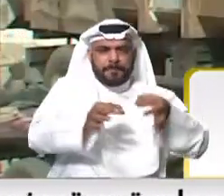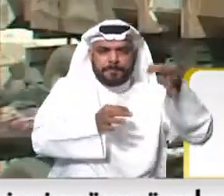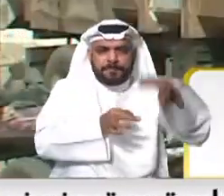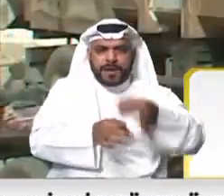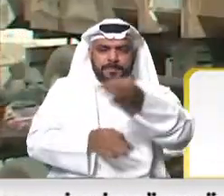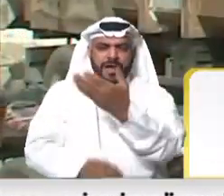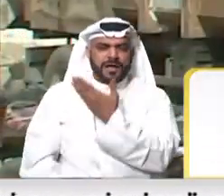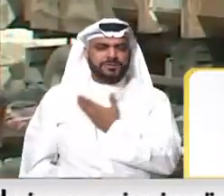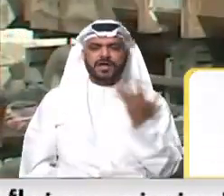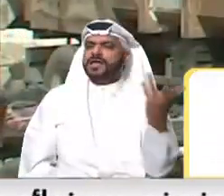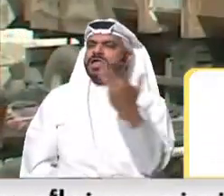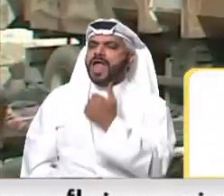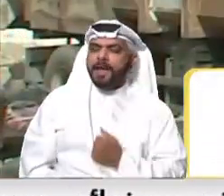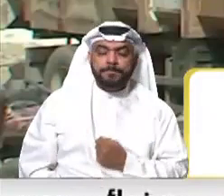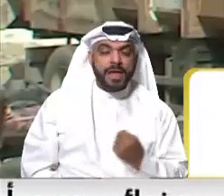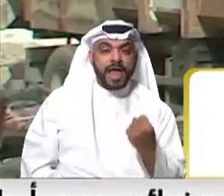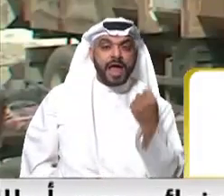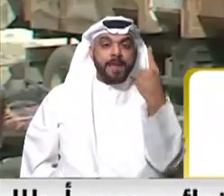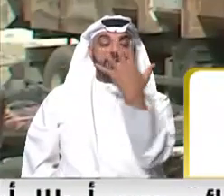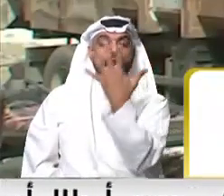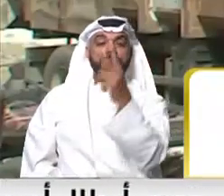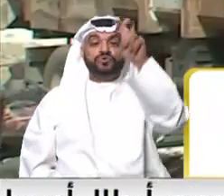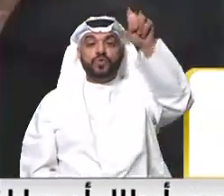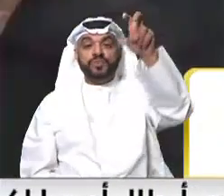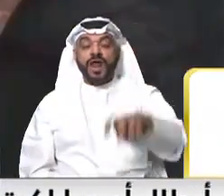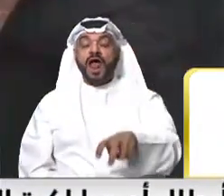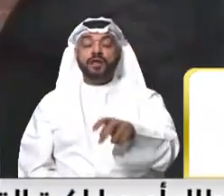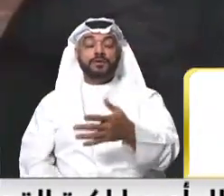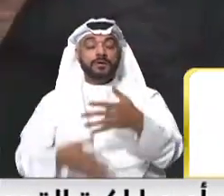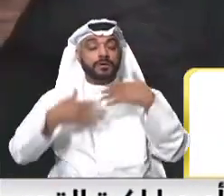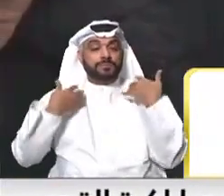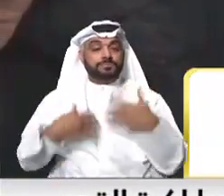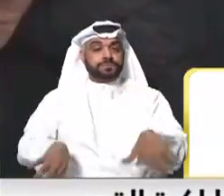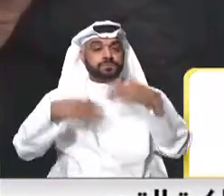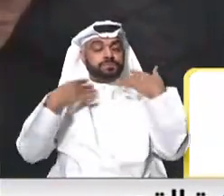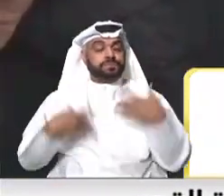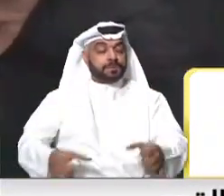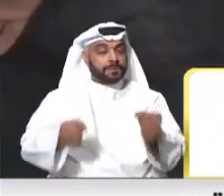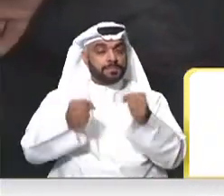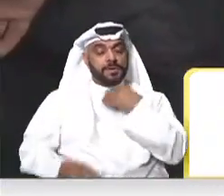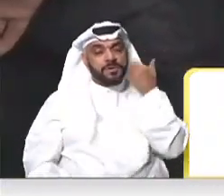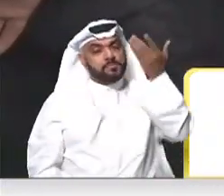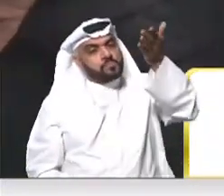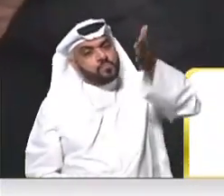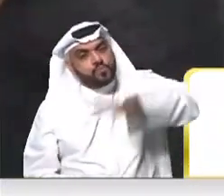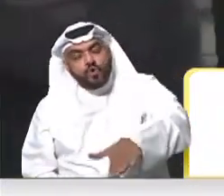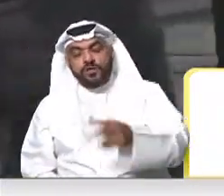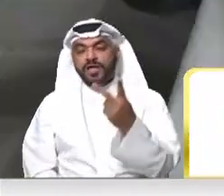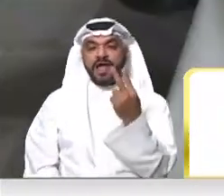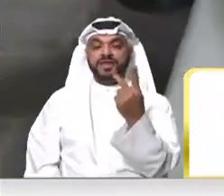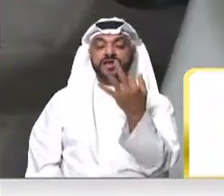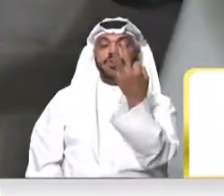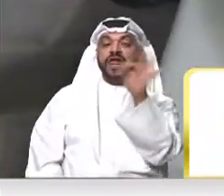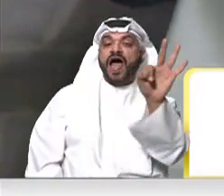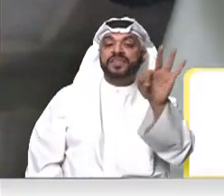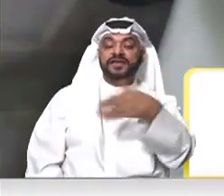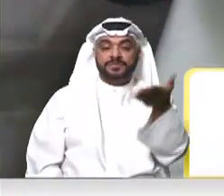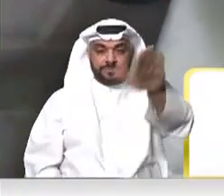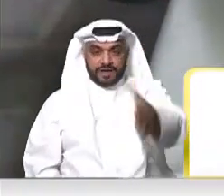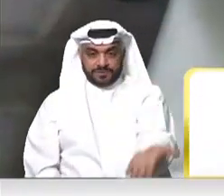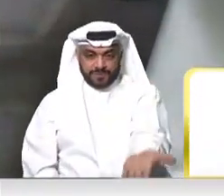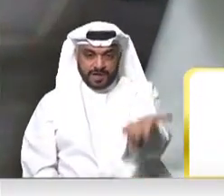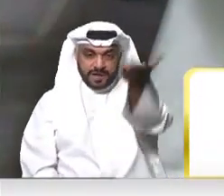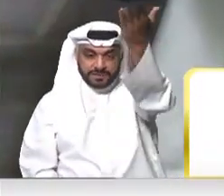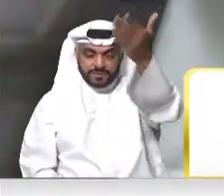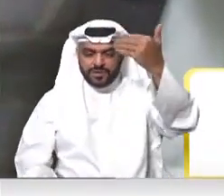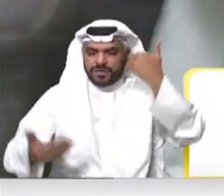اليوم 85 بعد 100 من الحرب، حيث استشهد 32 فلسطينيا وأصيب